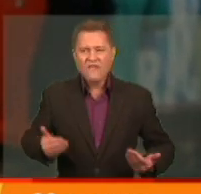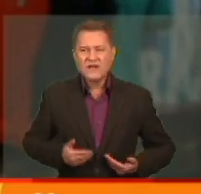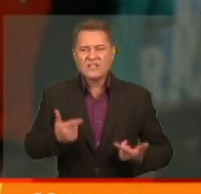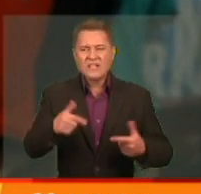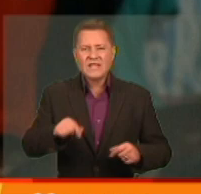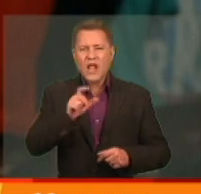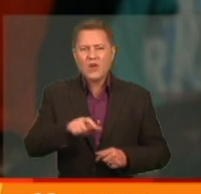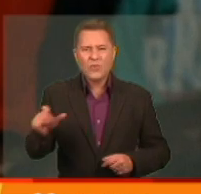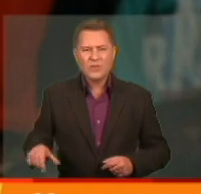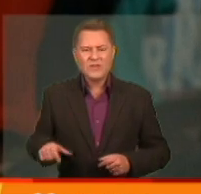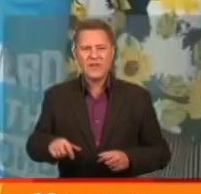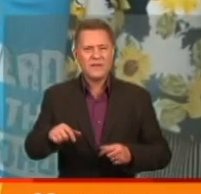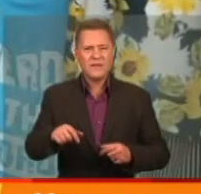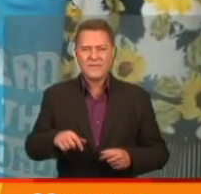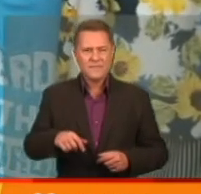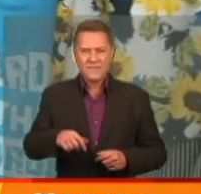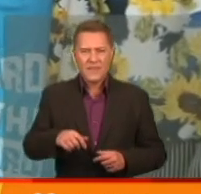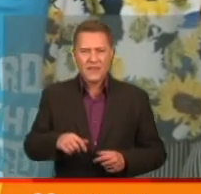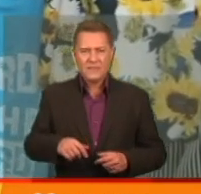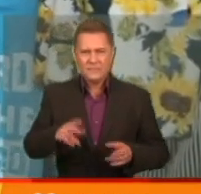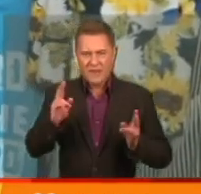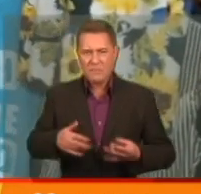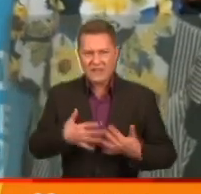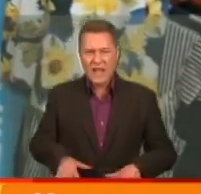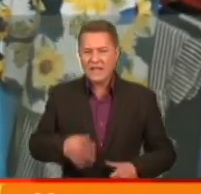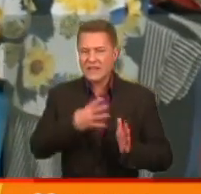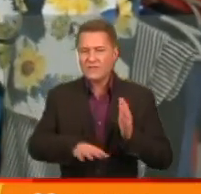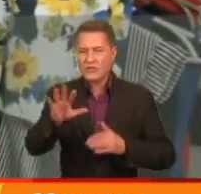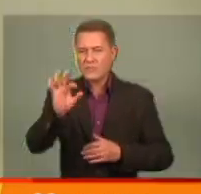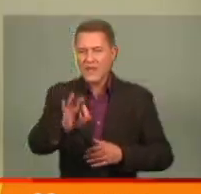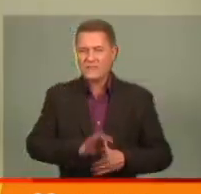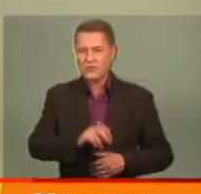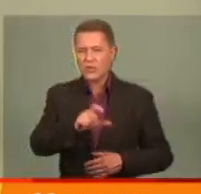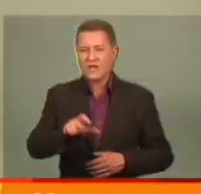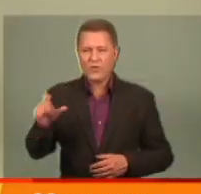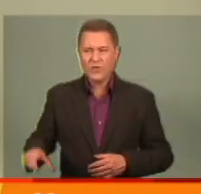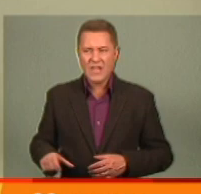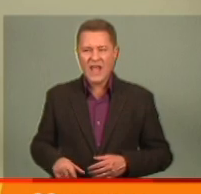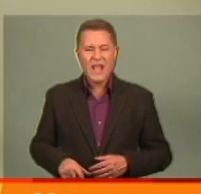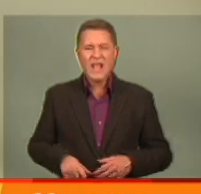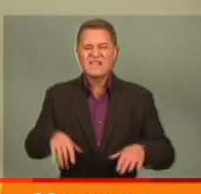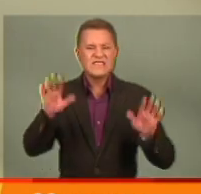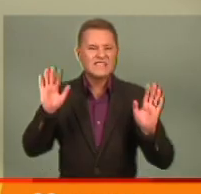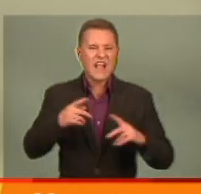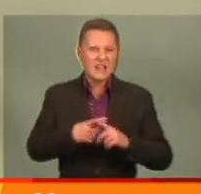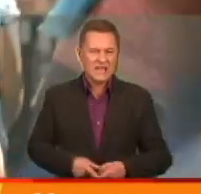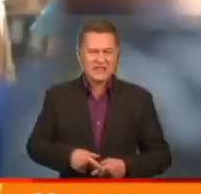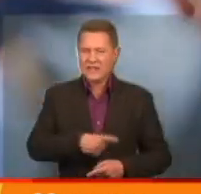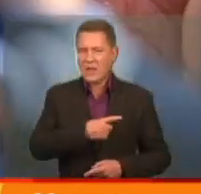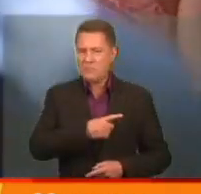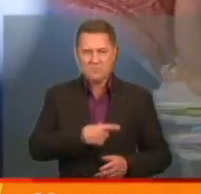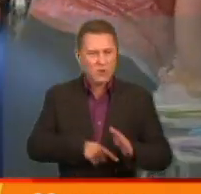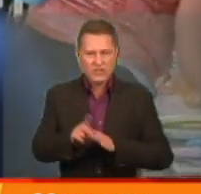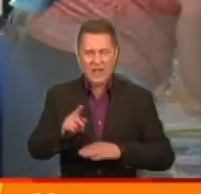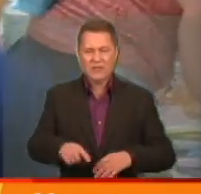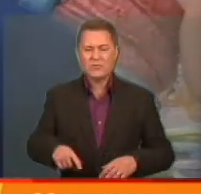просто падали на коліна, бросали це весь бізнес. Сусіди кажуть, 95% людей здалися б на самому початку такого шляху.